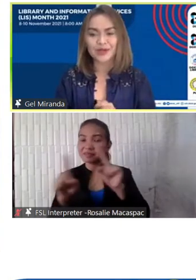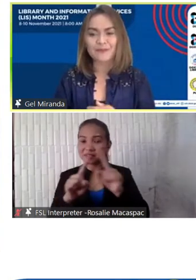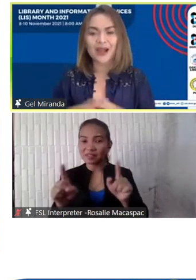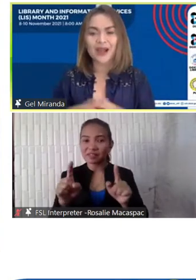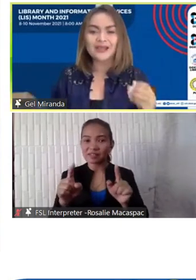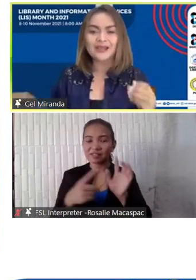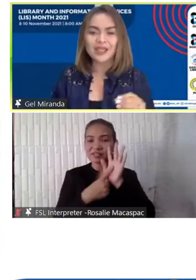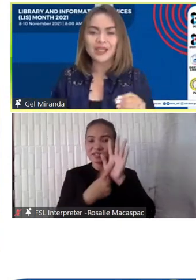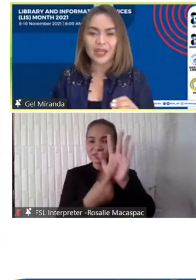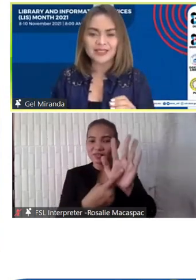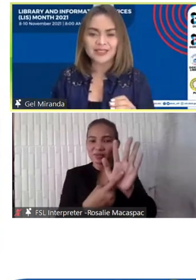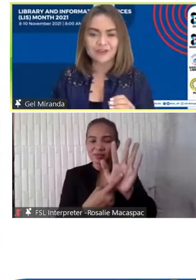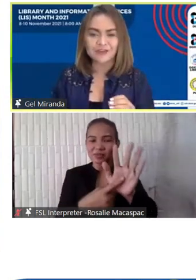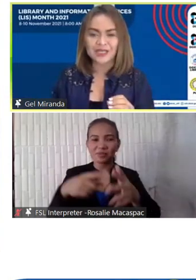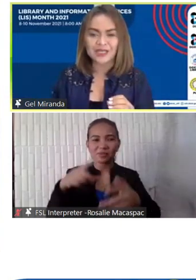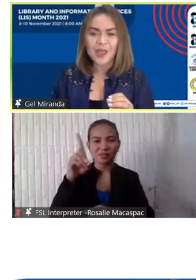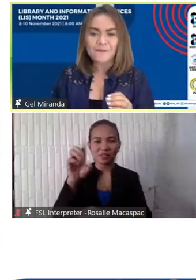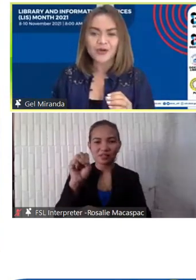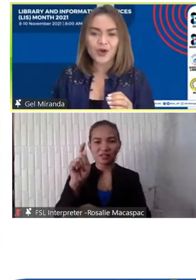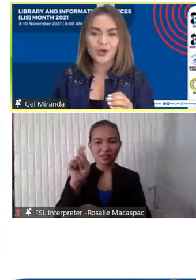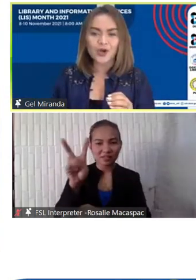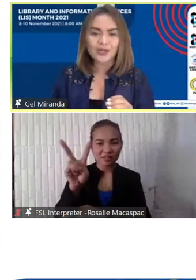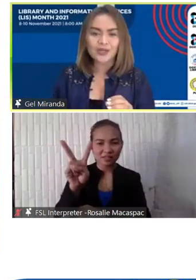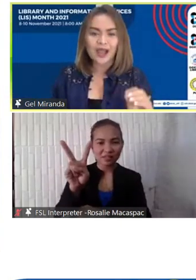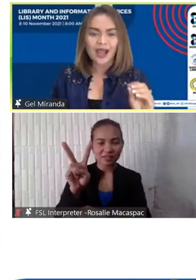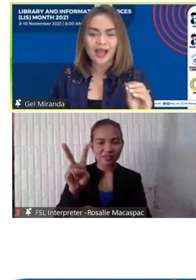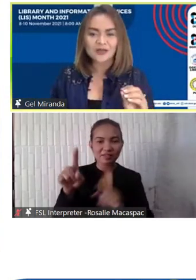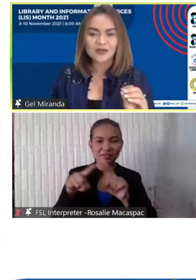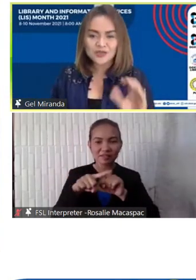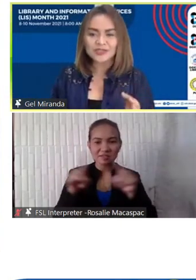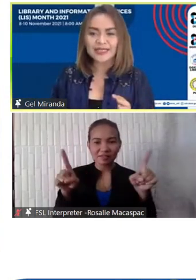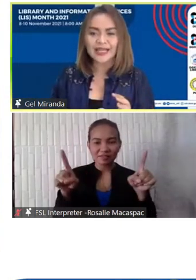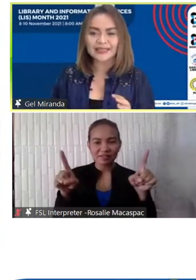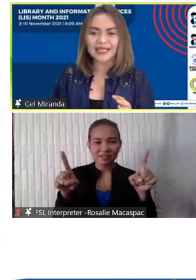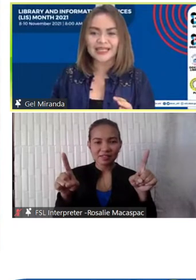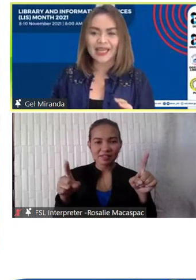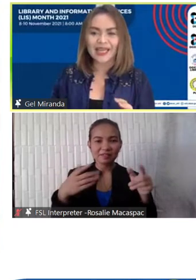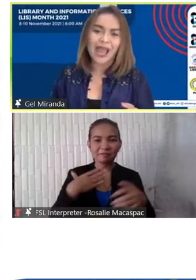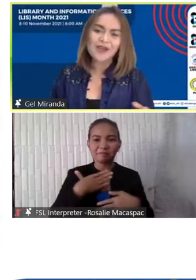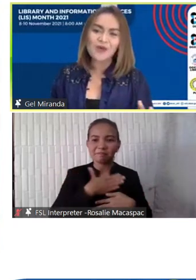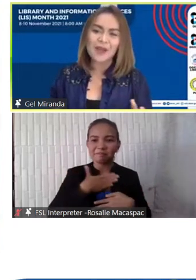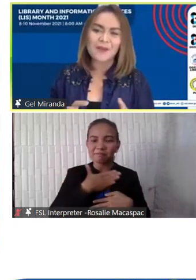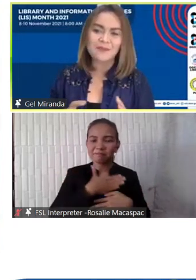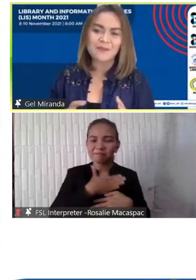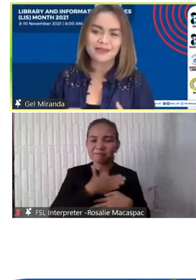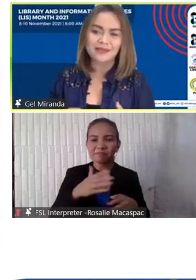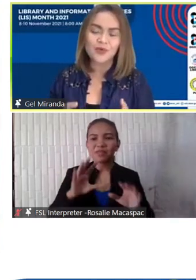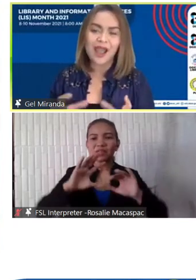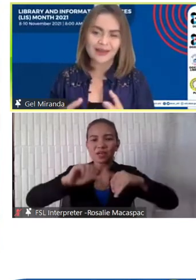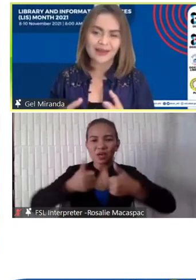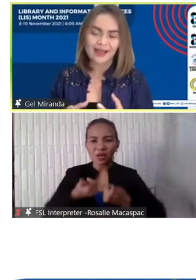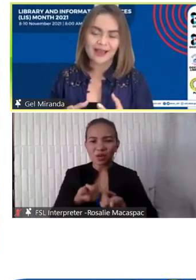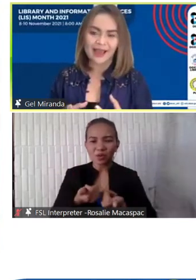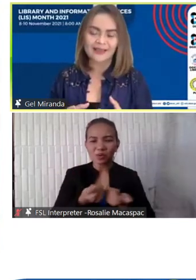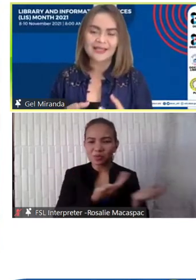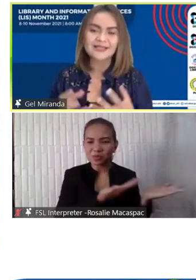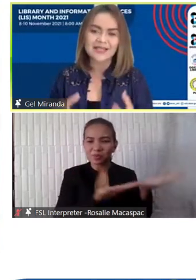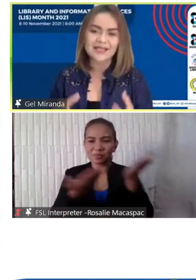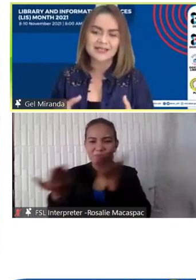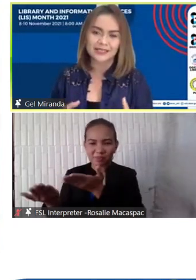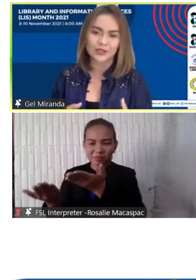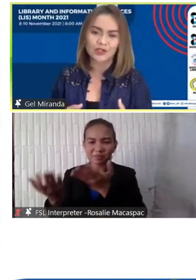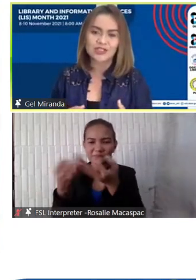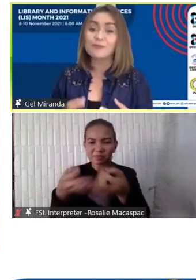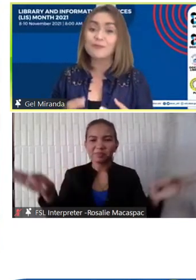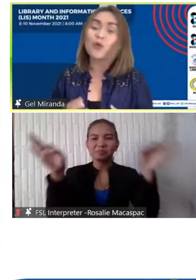ating programang DOST-TV. Pero gusto talaga natin ay paano nga ba maipahatid yung kahalagahan ng science